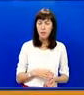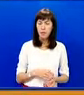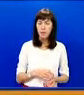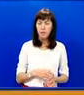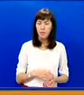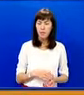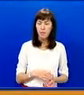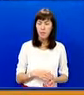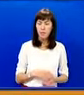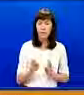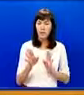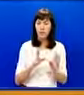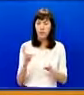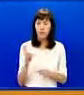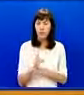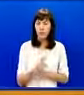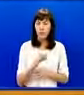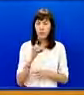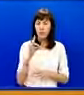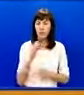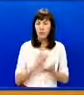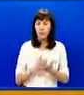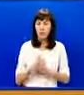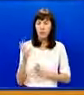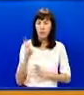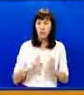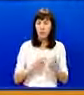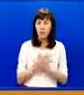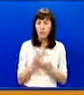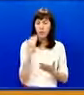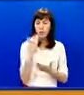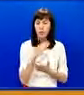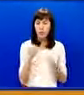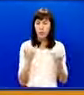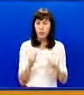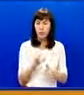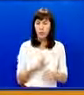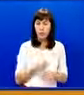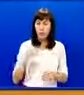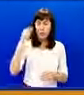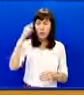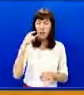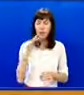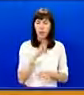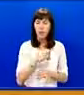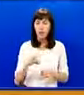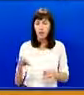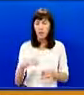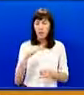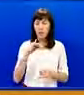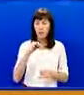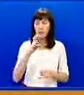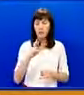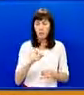Жәрмеңкеге арнайы ат басын бұрған ирандық қонақтар фабрика өнімдерінің сапасына тәнті болды. Қазақтың қалы кілемі, жібек және түкті